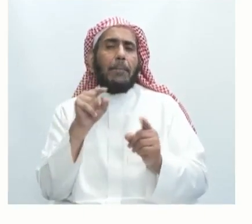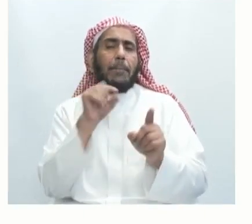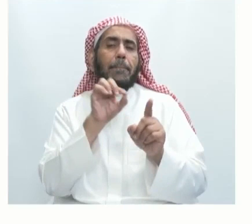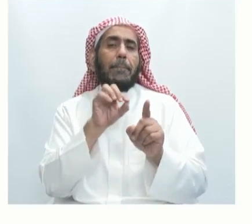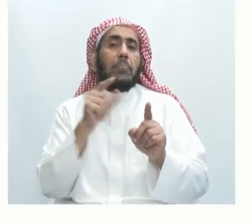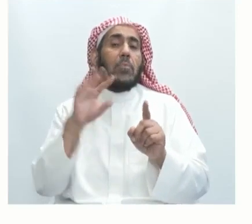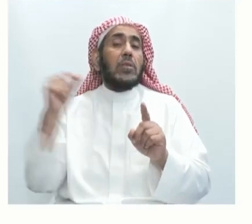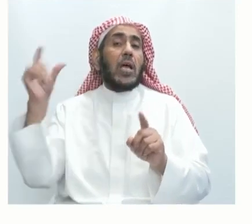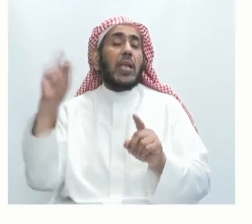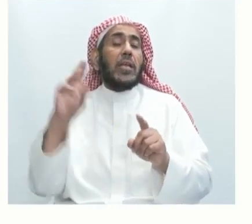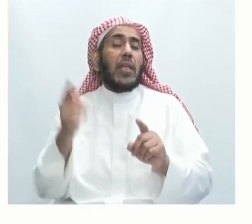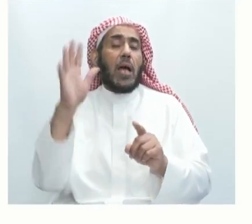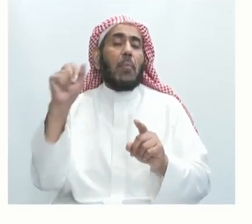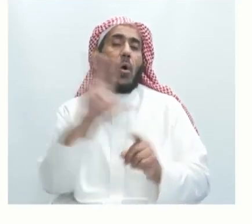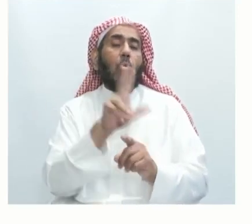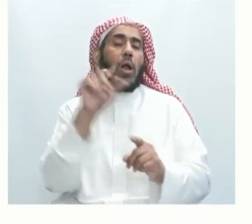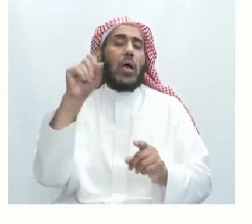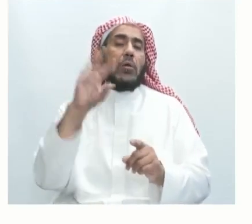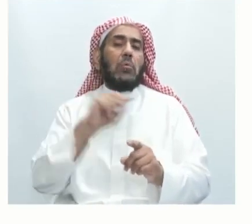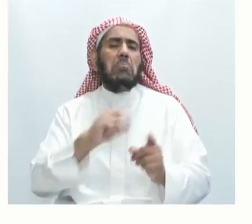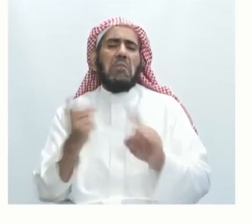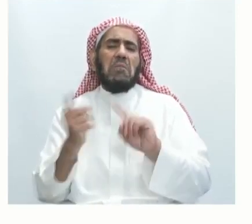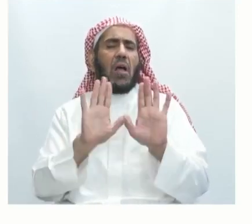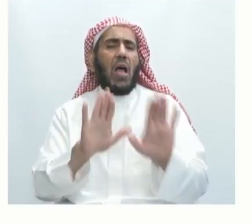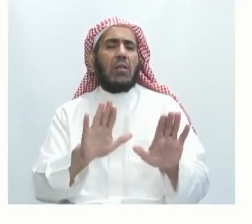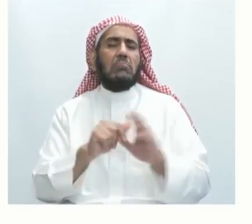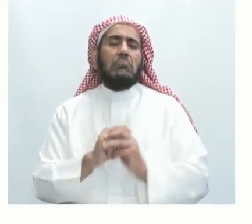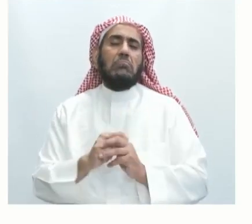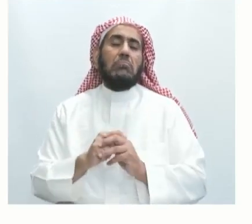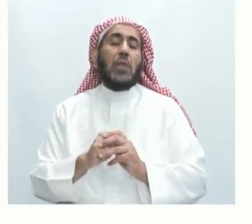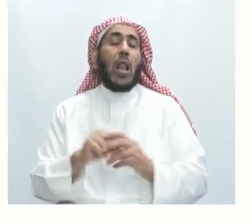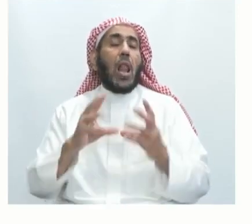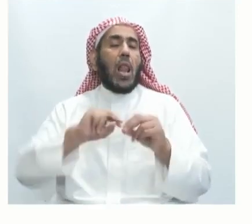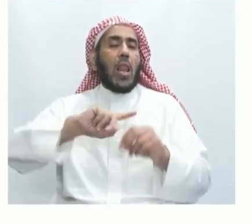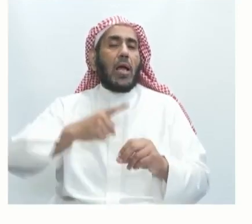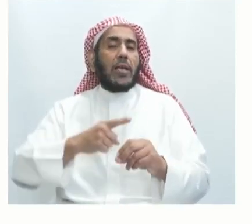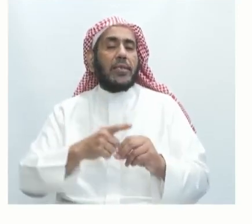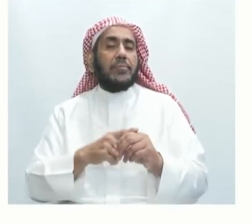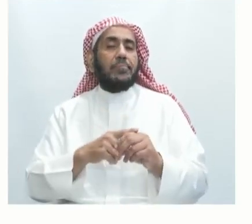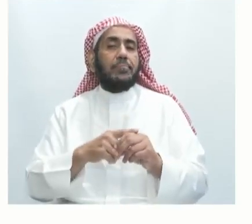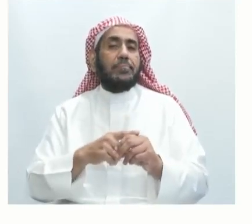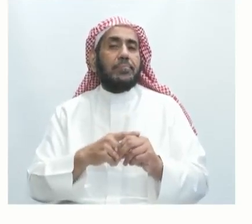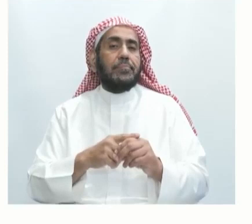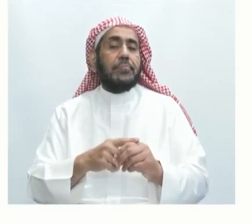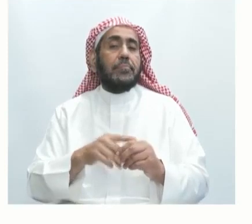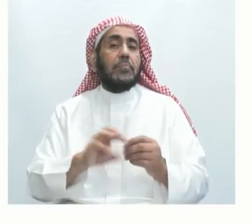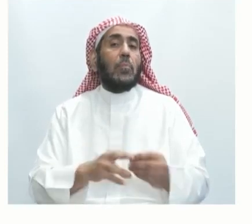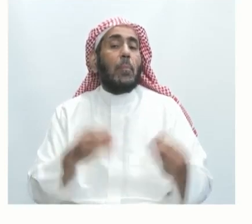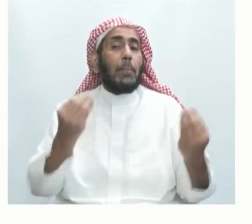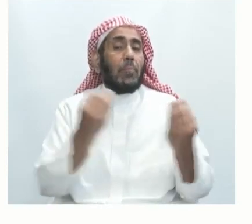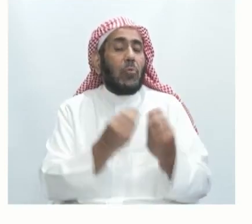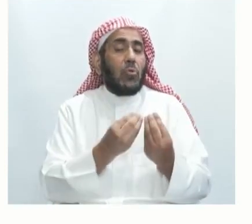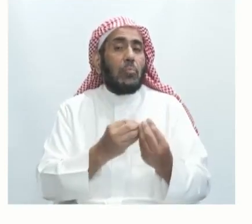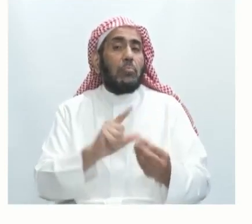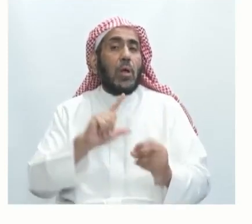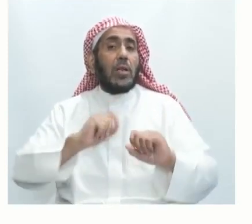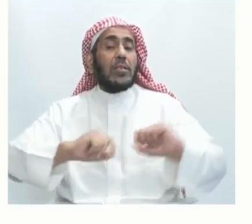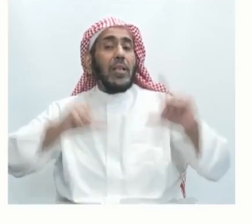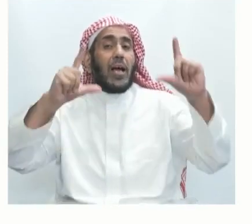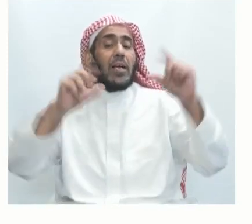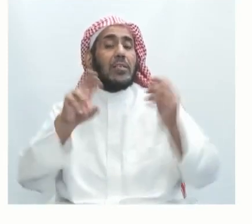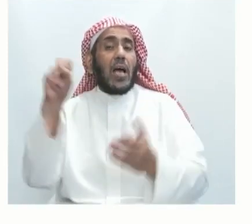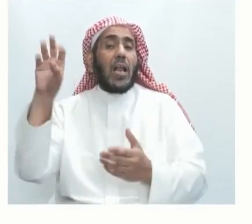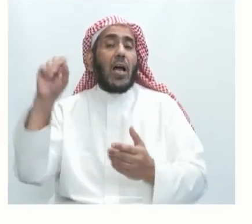نقول مصطلح نظام او مصطلح القانون لا مشاهده بينهما لكن عند من ضمن الاطلاقات التي تطلق على القانون